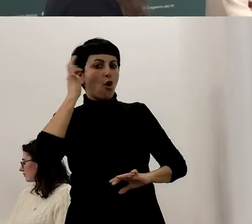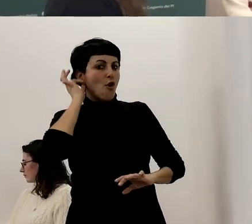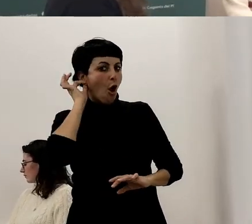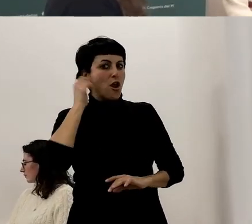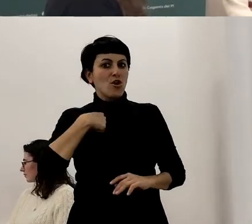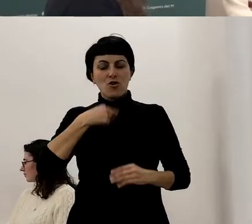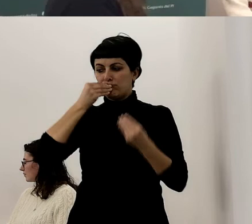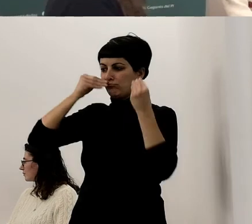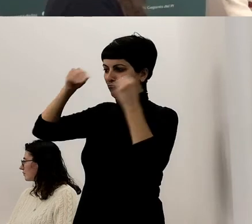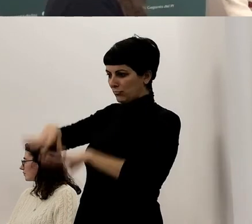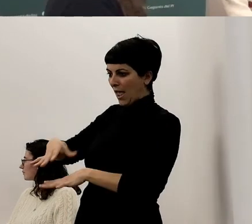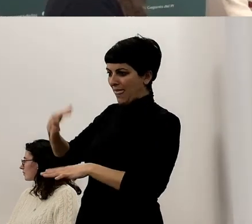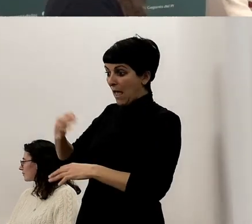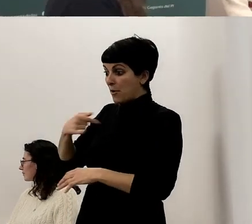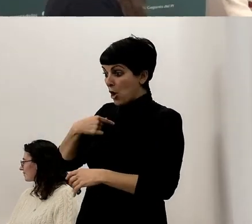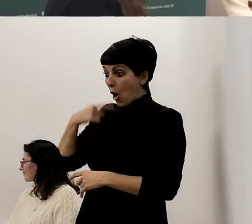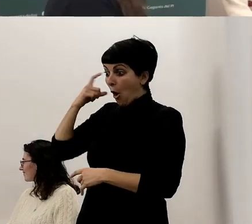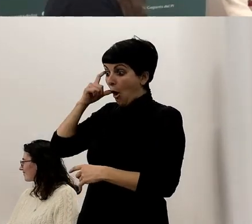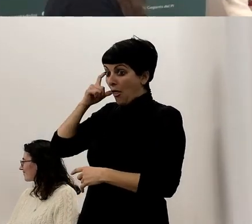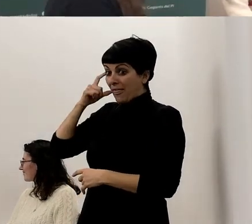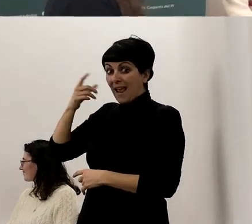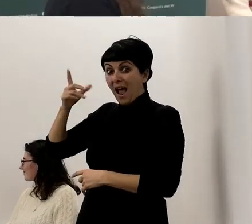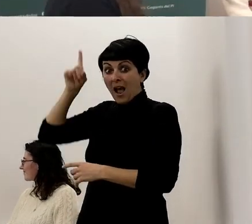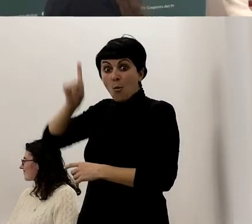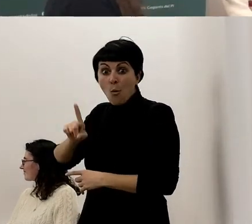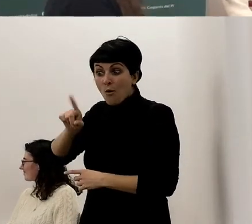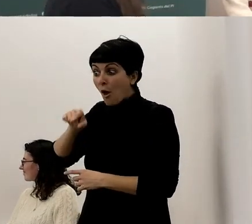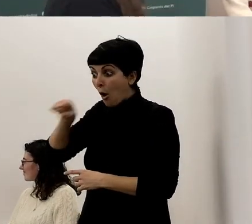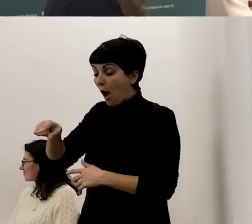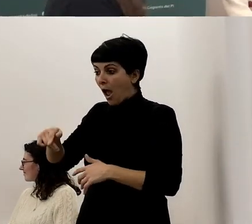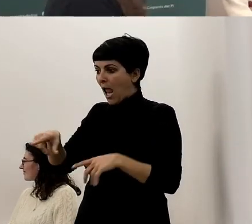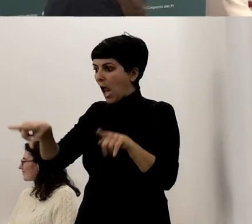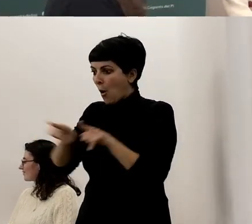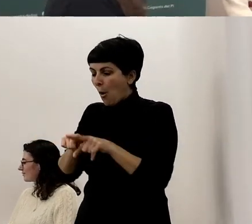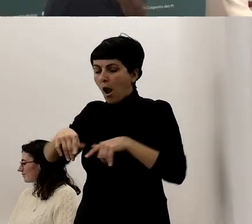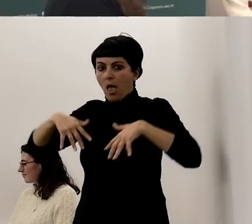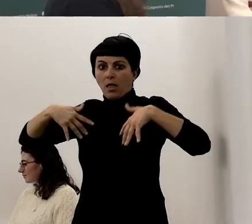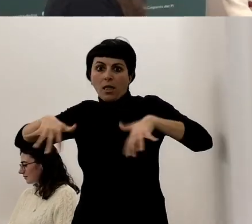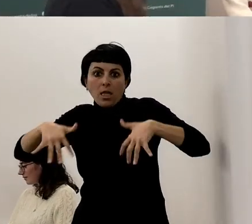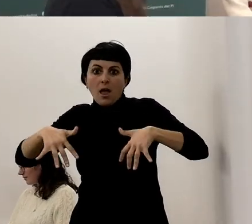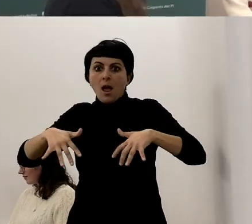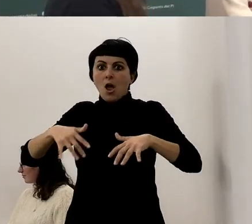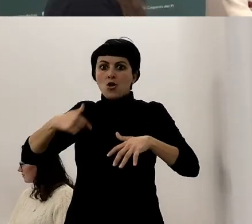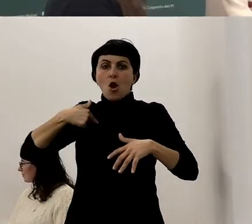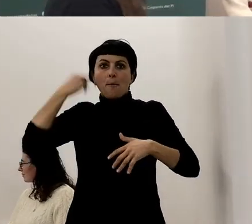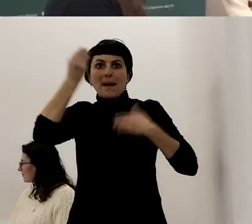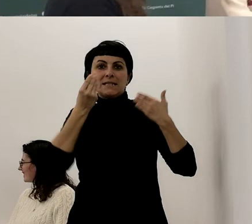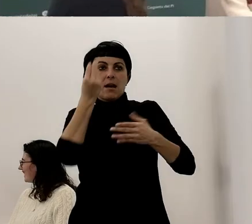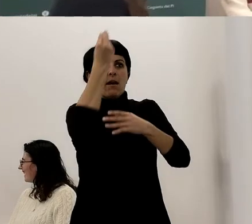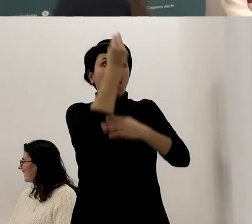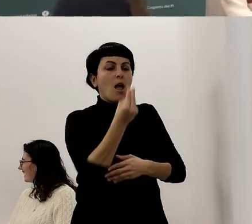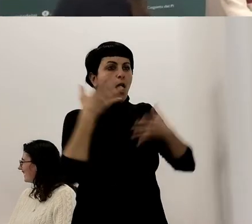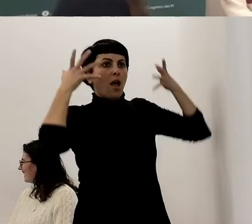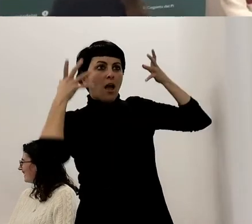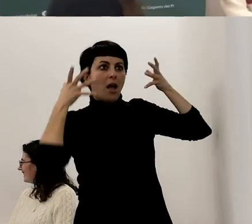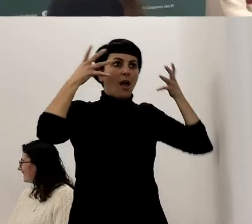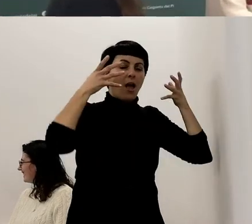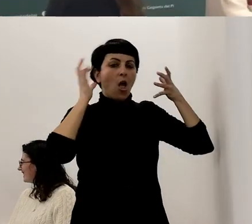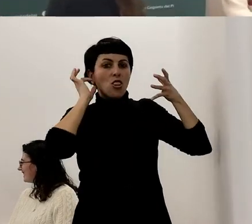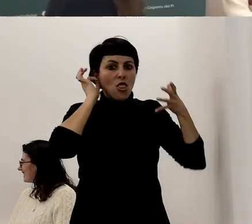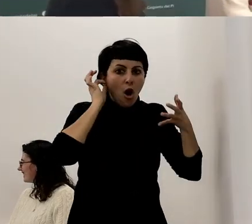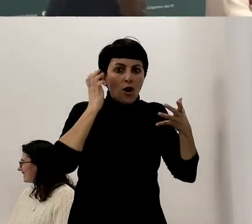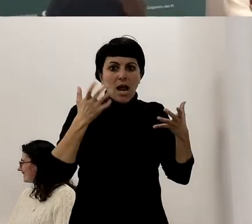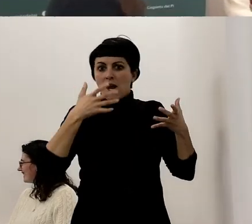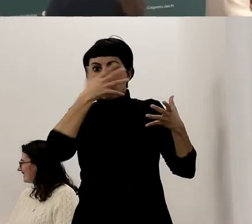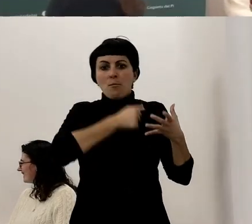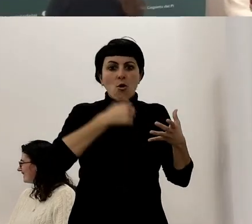jo el primer dia estava com tu, fet en flam. I tenia la sensació que el gegant em cauria i sortiria el diari de Vilanova dient, mira, m'ha tirat el gegant.